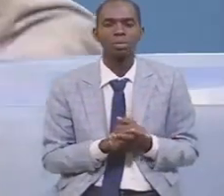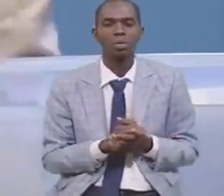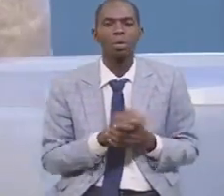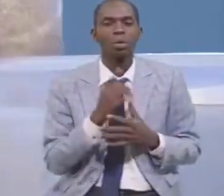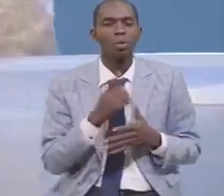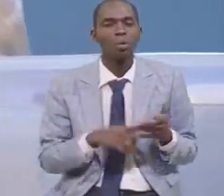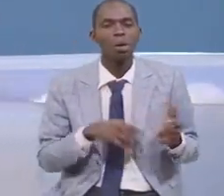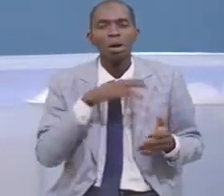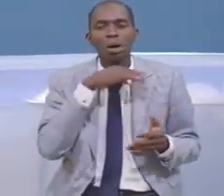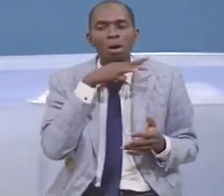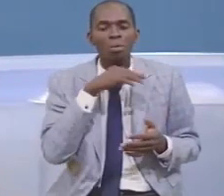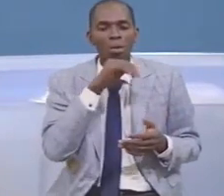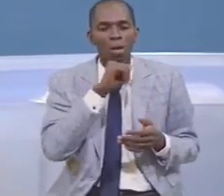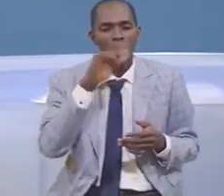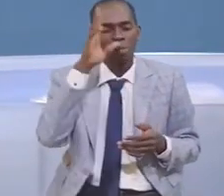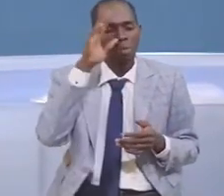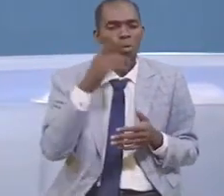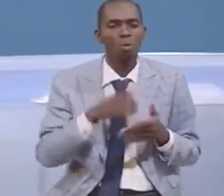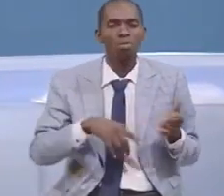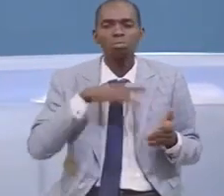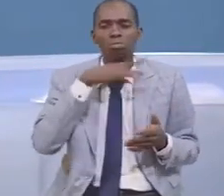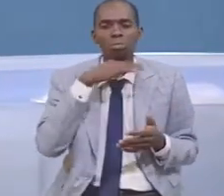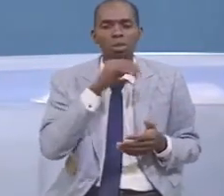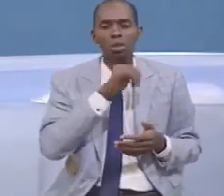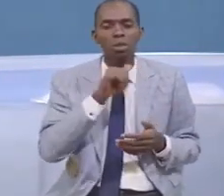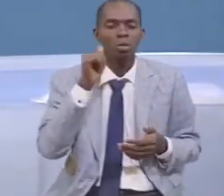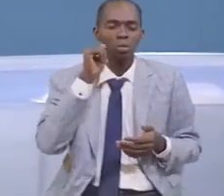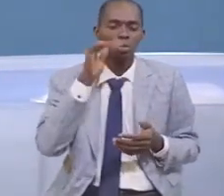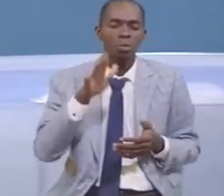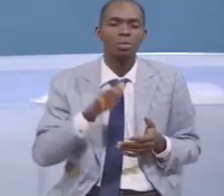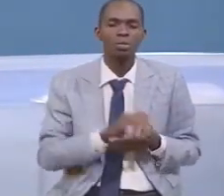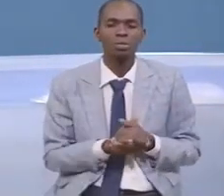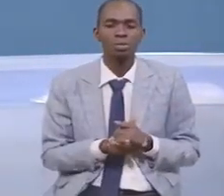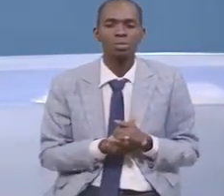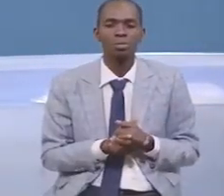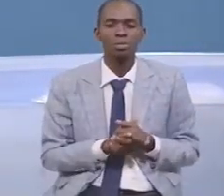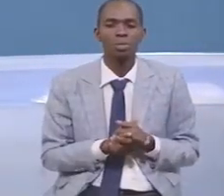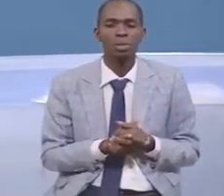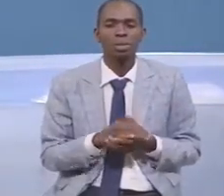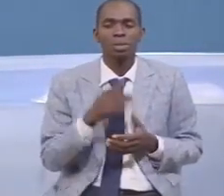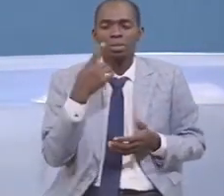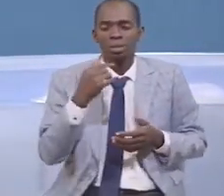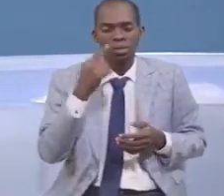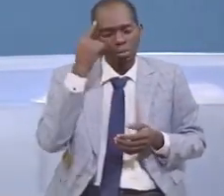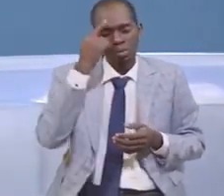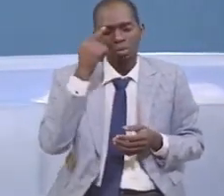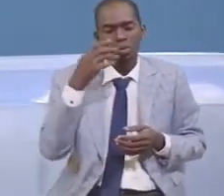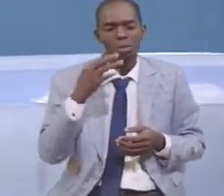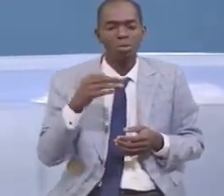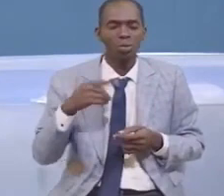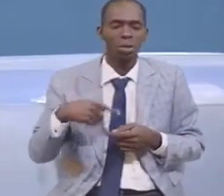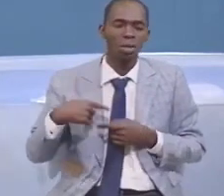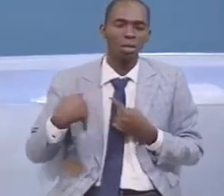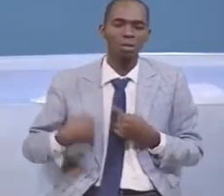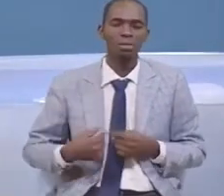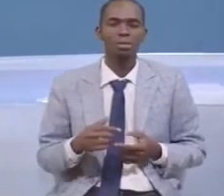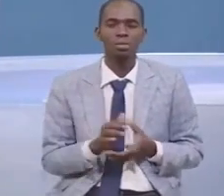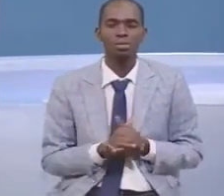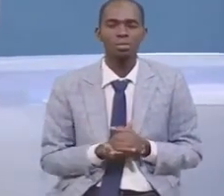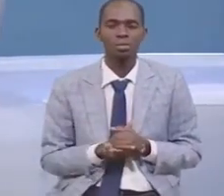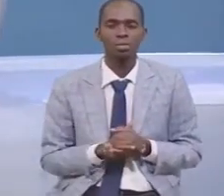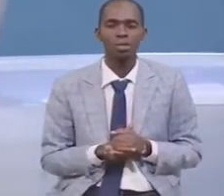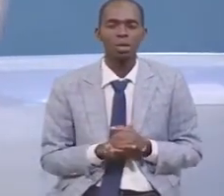మ్యాన్ వాట్ కరప్ట్స్ ఎ వుమన్ ఒక స్త్రీని గాని పురుషుణ్ణి గాని పాడు చేసేది ఏంటి ఇస్ ద థాట్ ఆఫ్ ద హార్ట్ వారి హృదయంలో ఉండే ఆలోచన